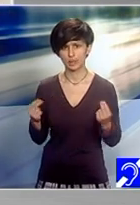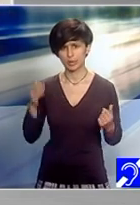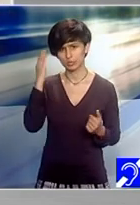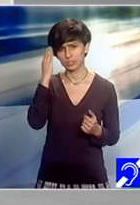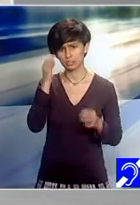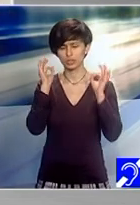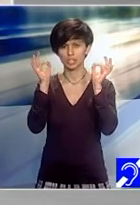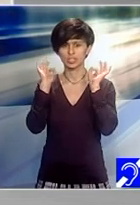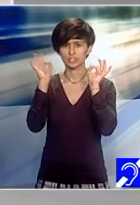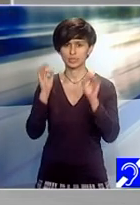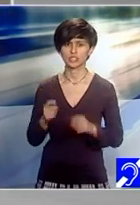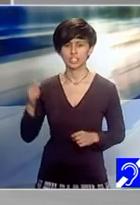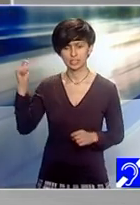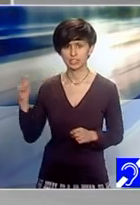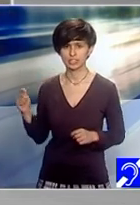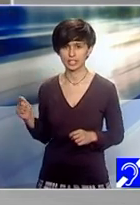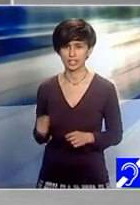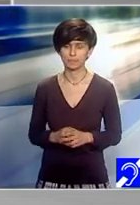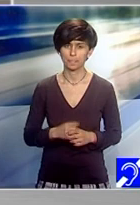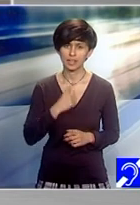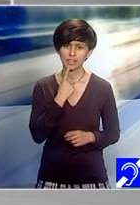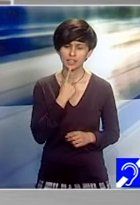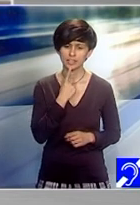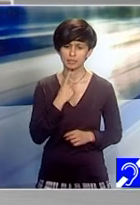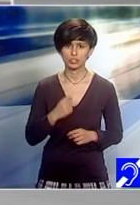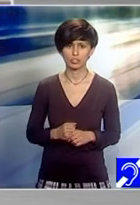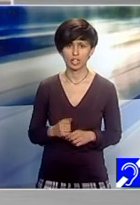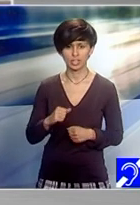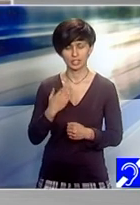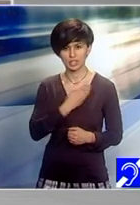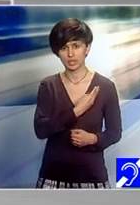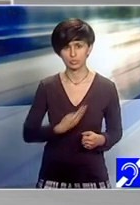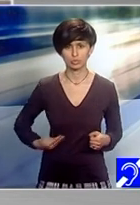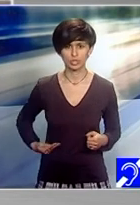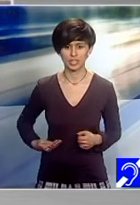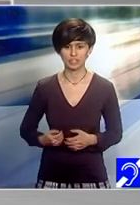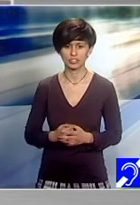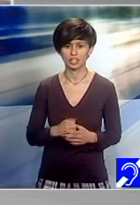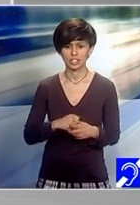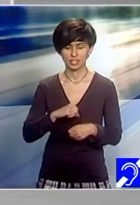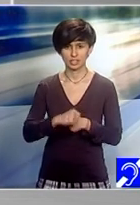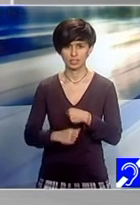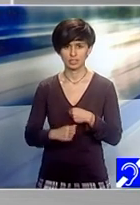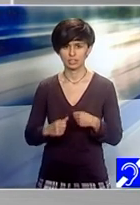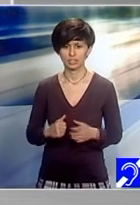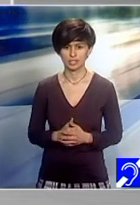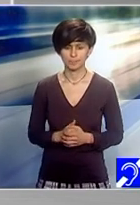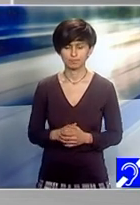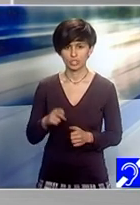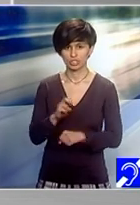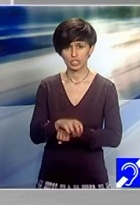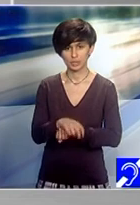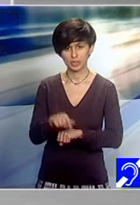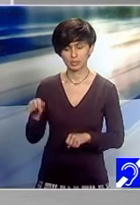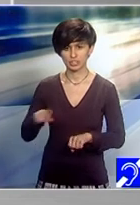speciale de pe teritoriul țării noastre, din Timișoara, din Arad, de la București, de la Târgu Frumos, de la Târgu Neamț, și care participă la aceste